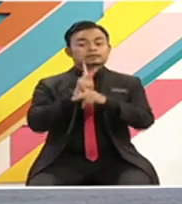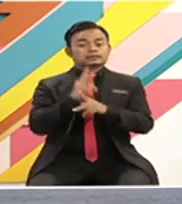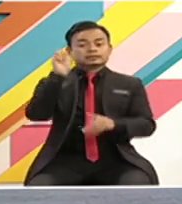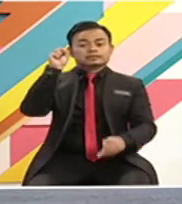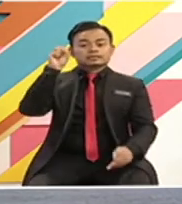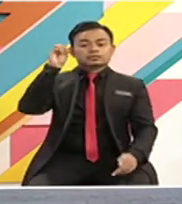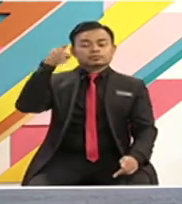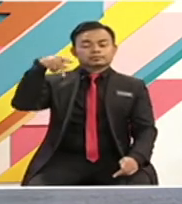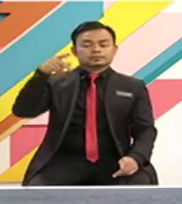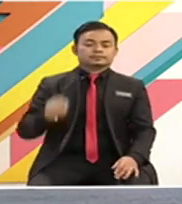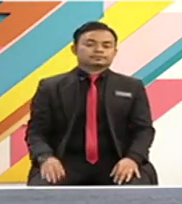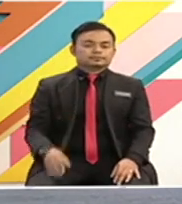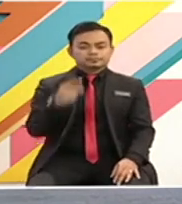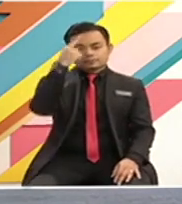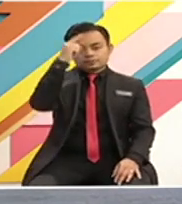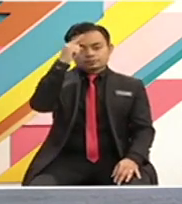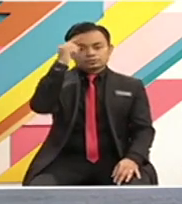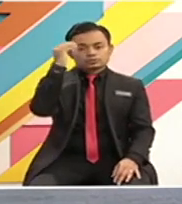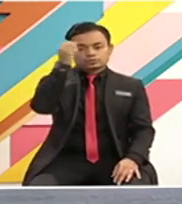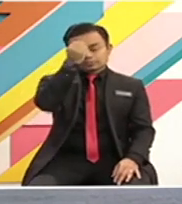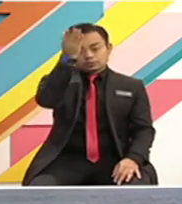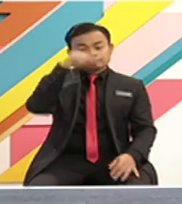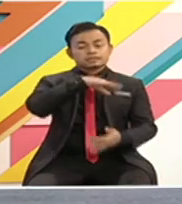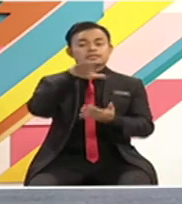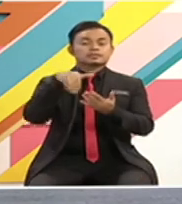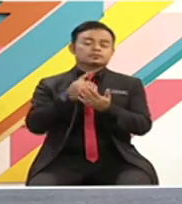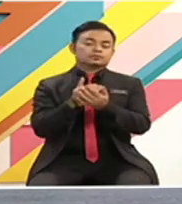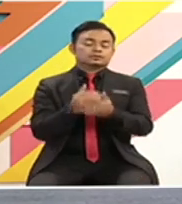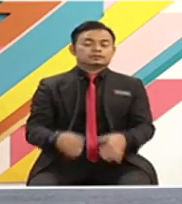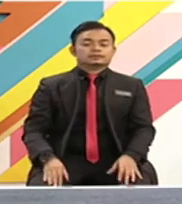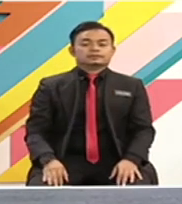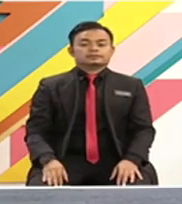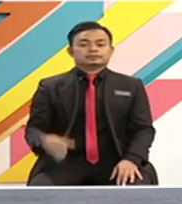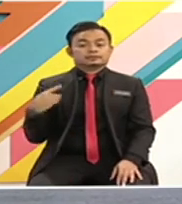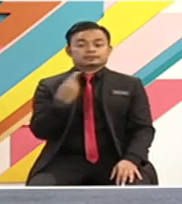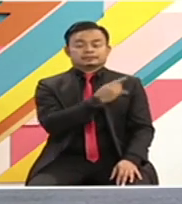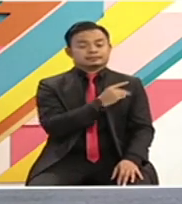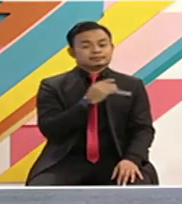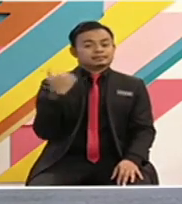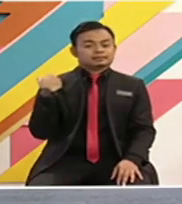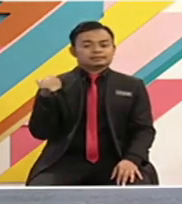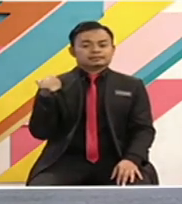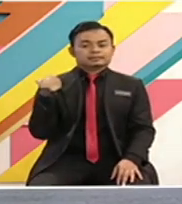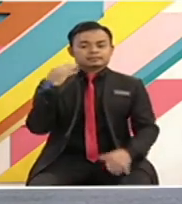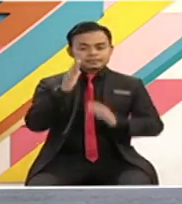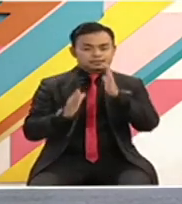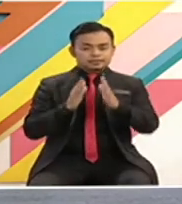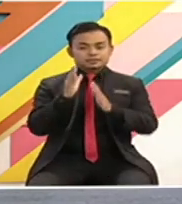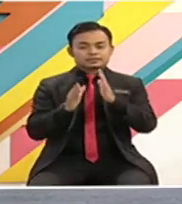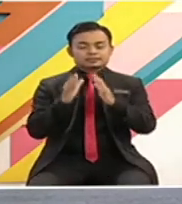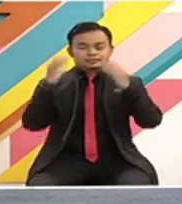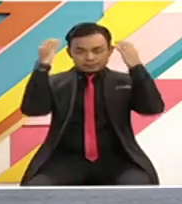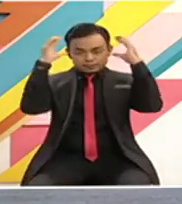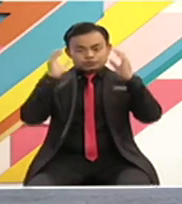dan untuk penentuan penonton di luar sana juga kita ada jurubahasa di setuju karena hari ini saya